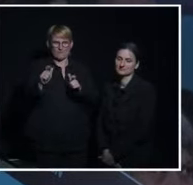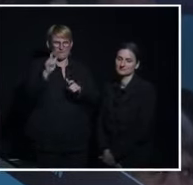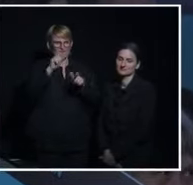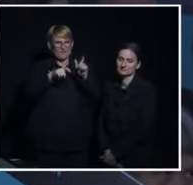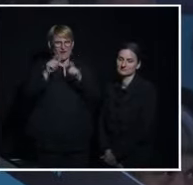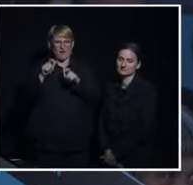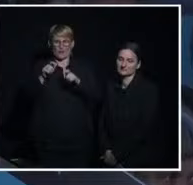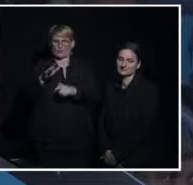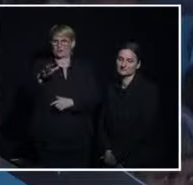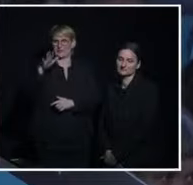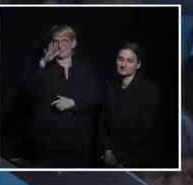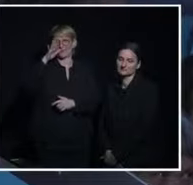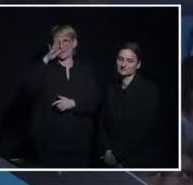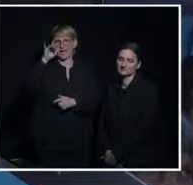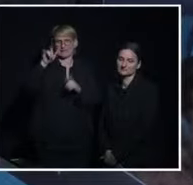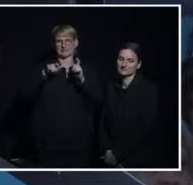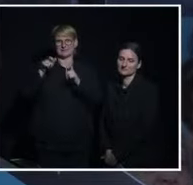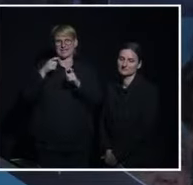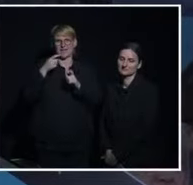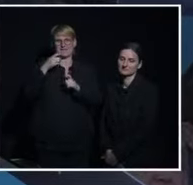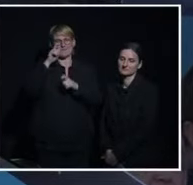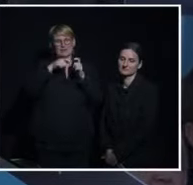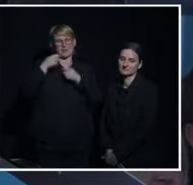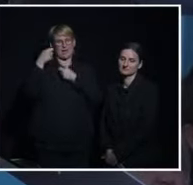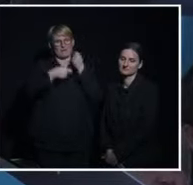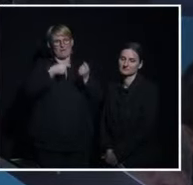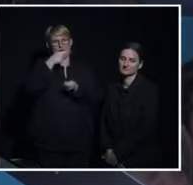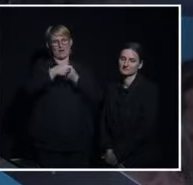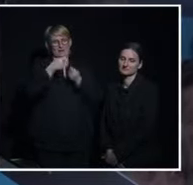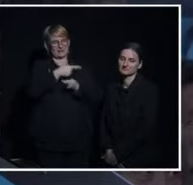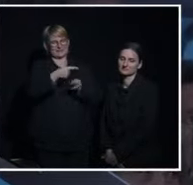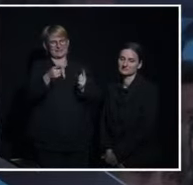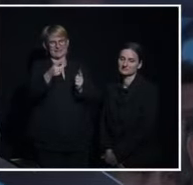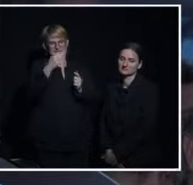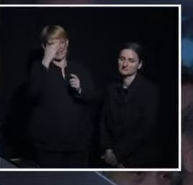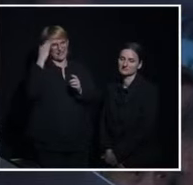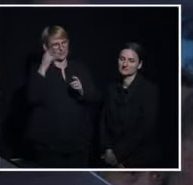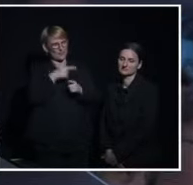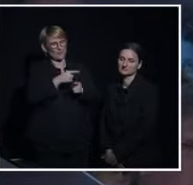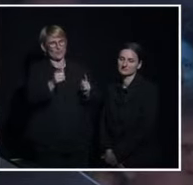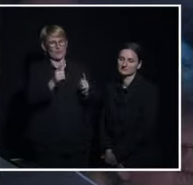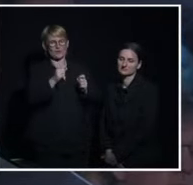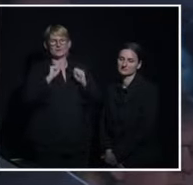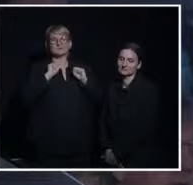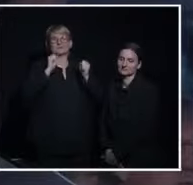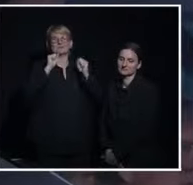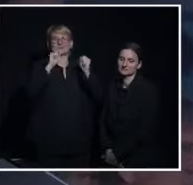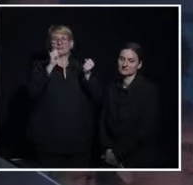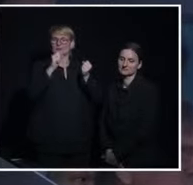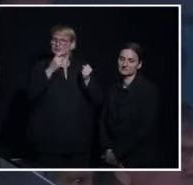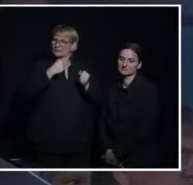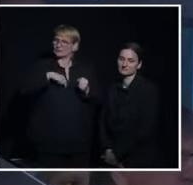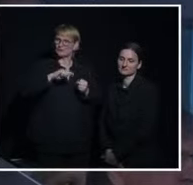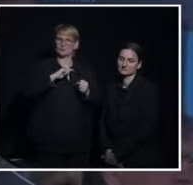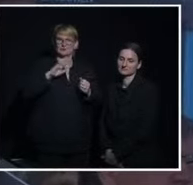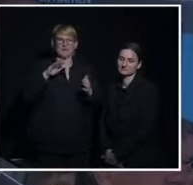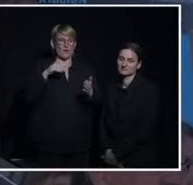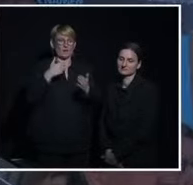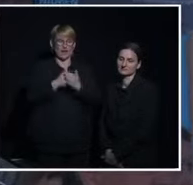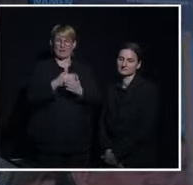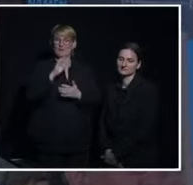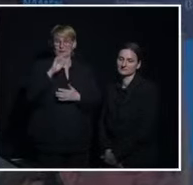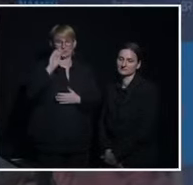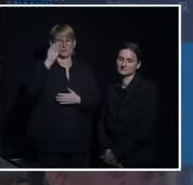den Nazis ermordeten Menschen zu bringen. Und das muss unsere Aufgabe sein, in der